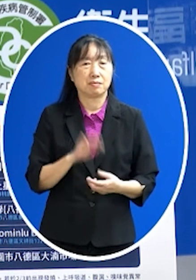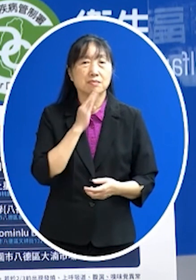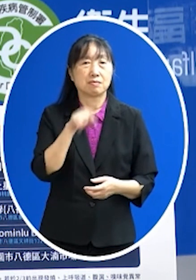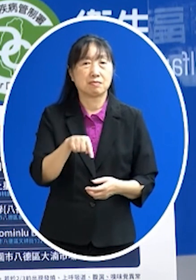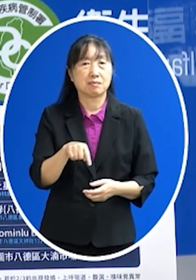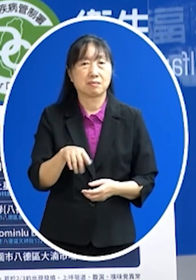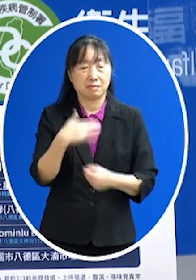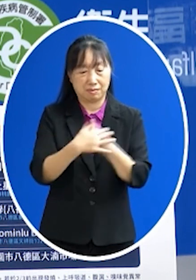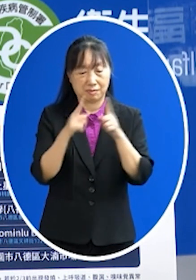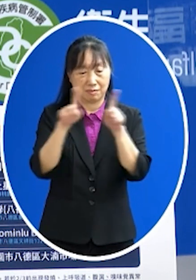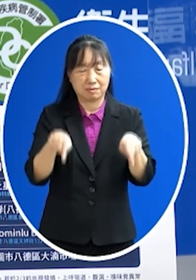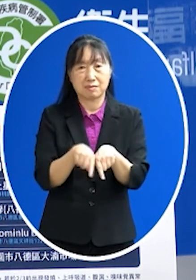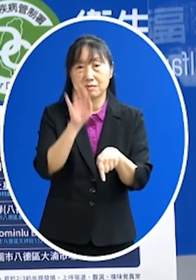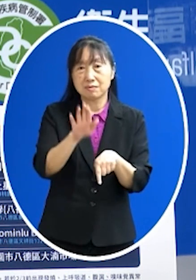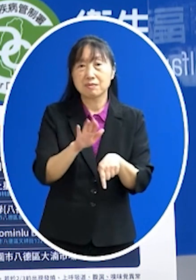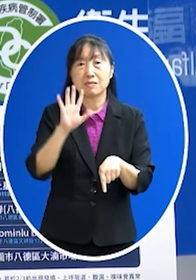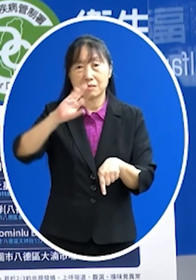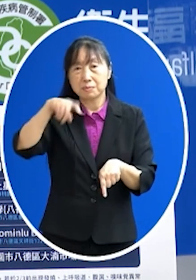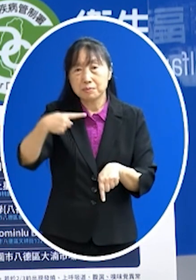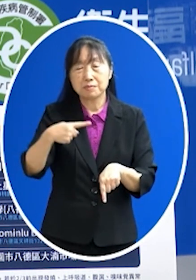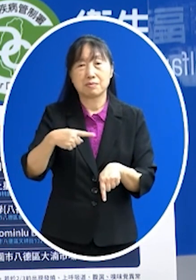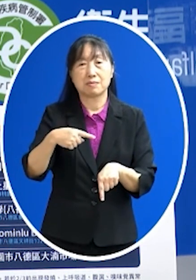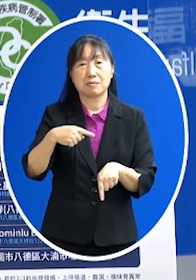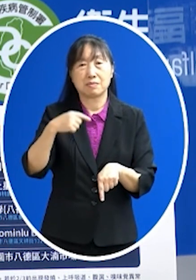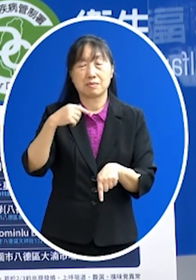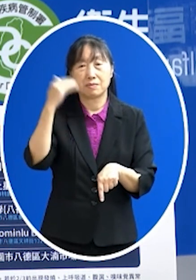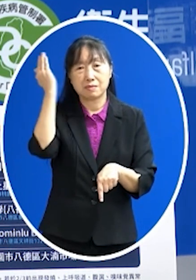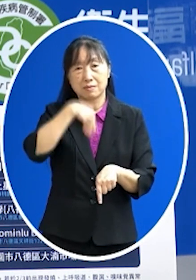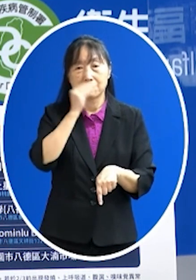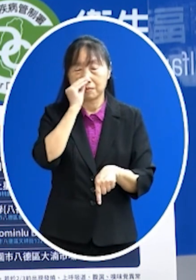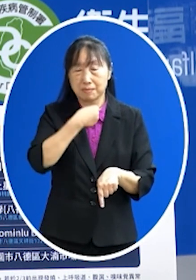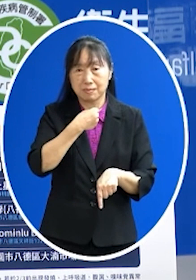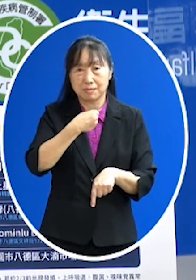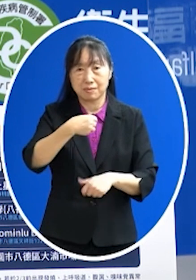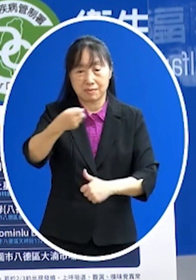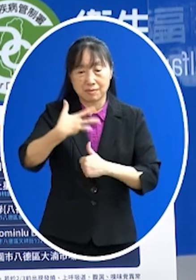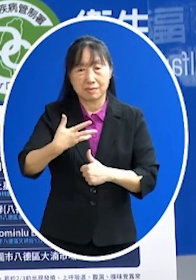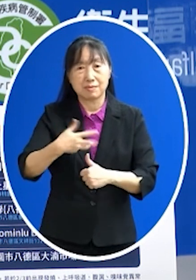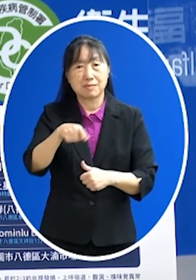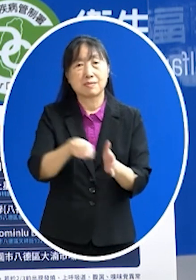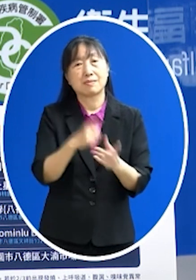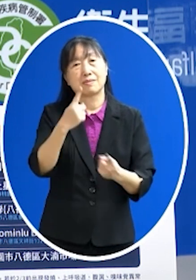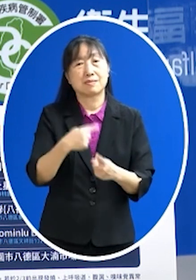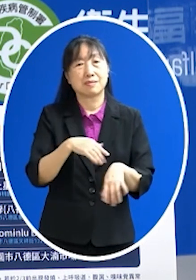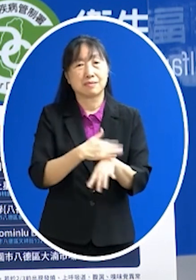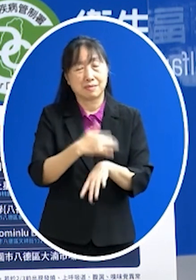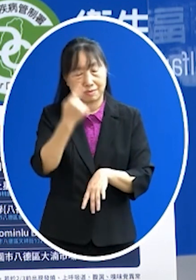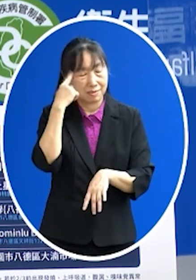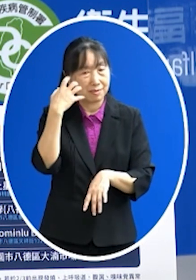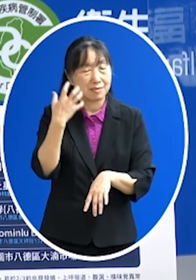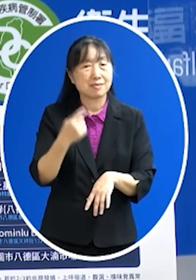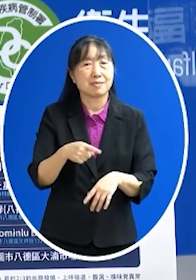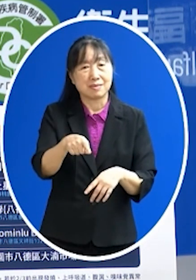保单，那让大家。就是说万一被哈居家隔离的时候哈，那能够比较没有后顾之忧，这也是一件